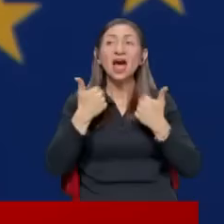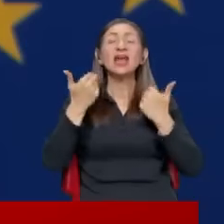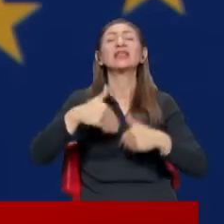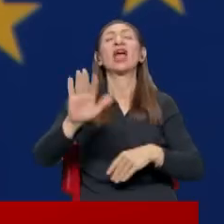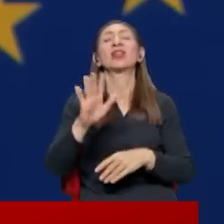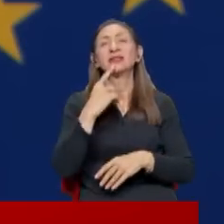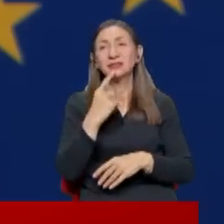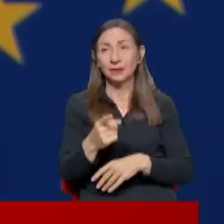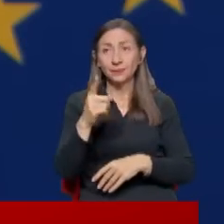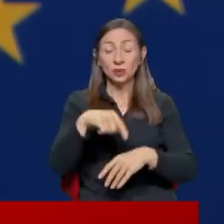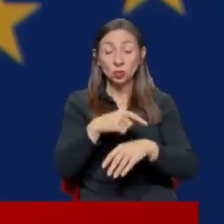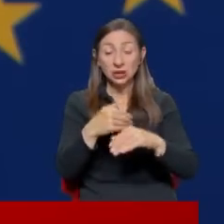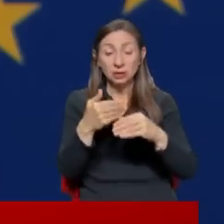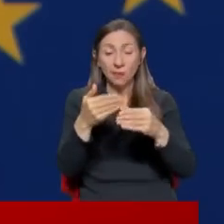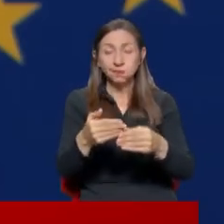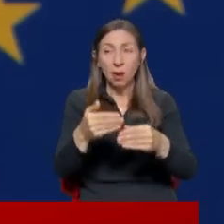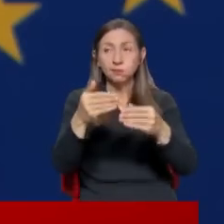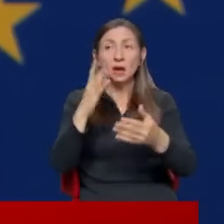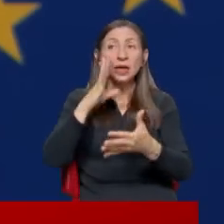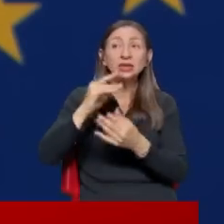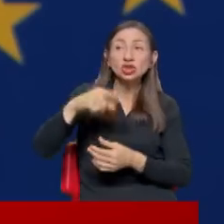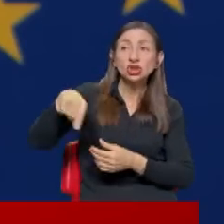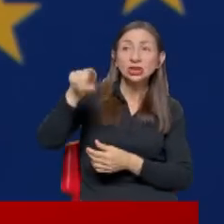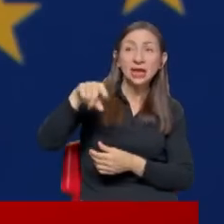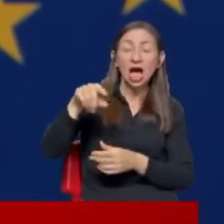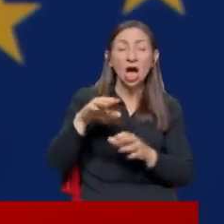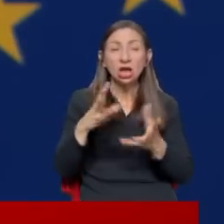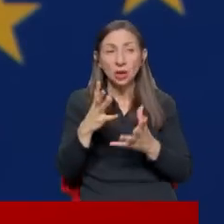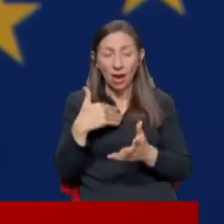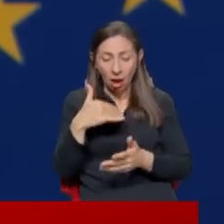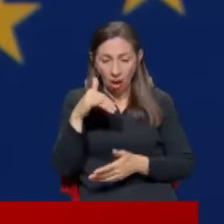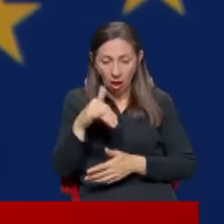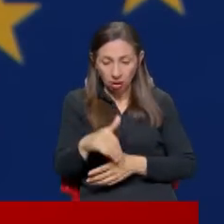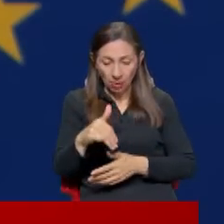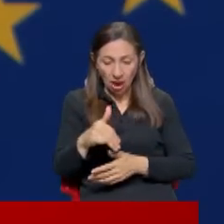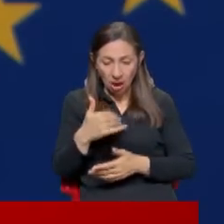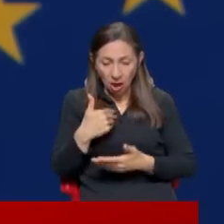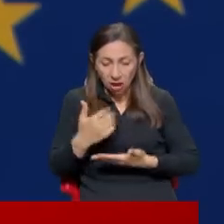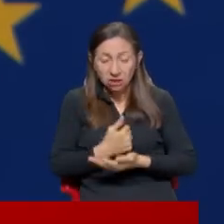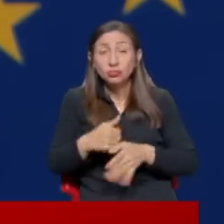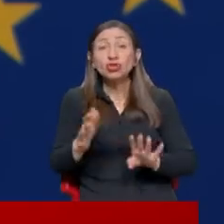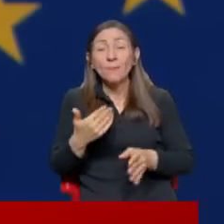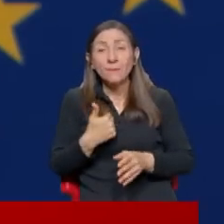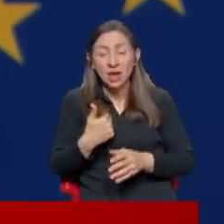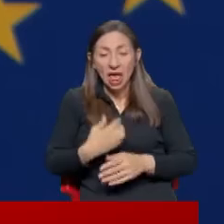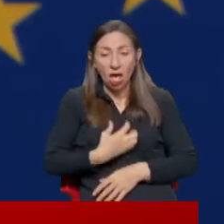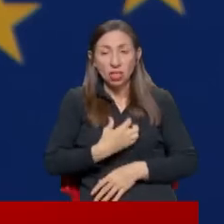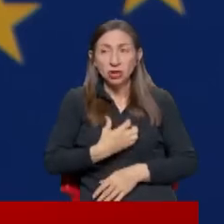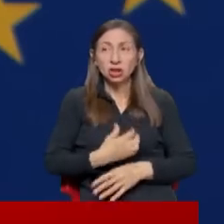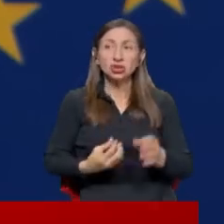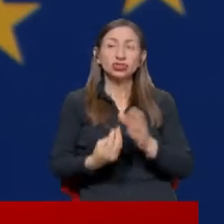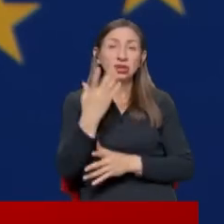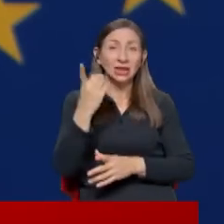değildir sözleri. Süreç geciktikçe kişilerde acaba hakkıma kavuşmayacağım mı endişesi